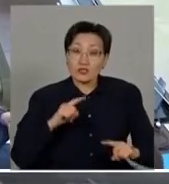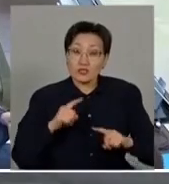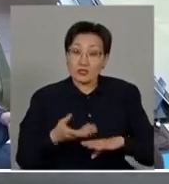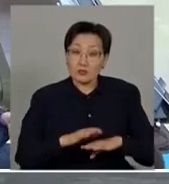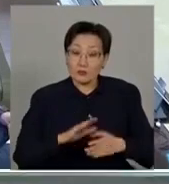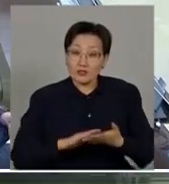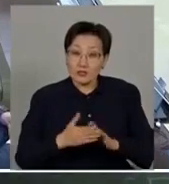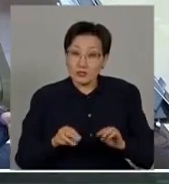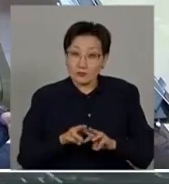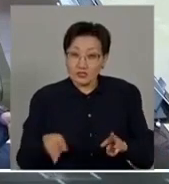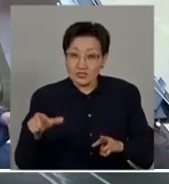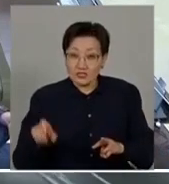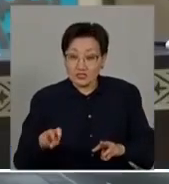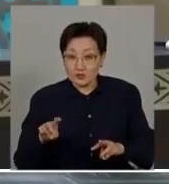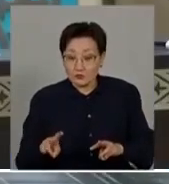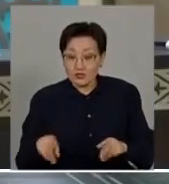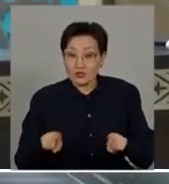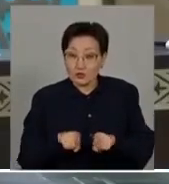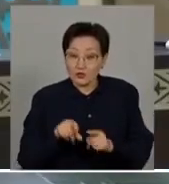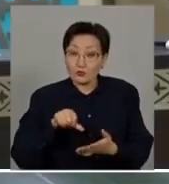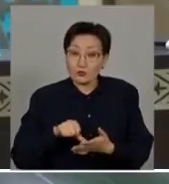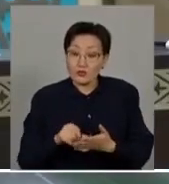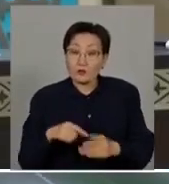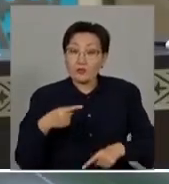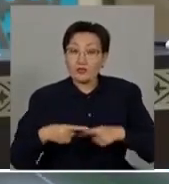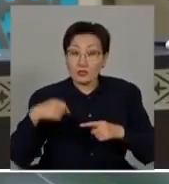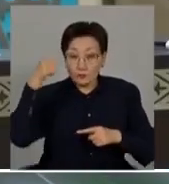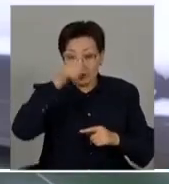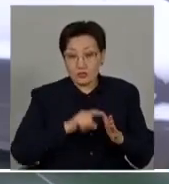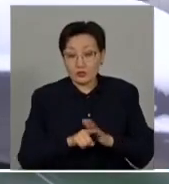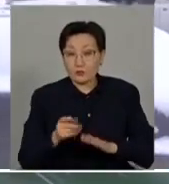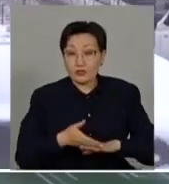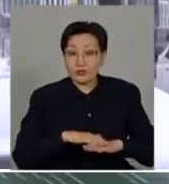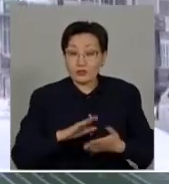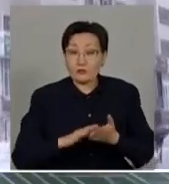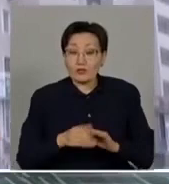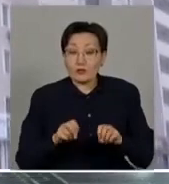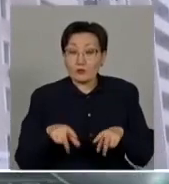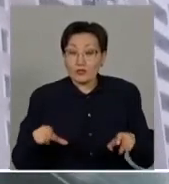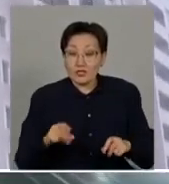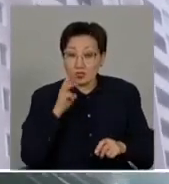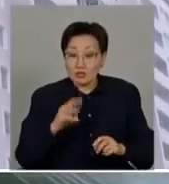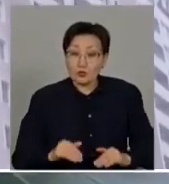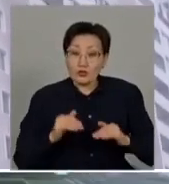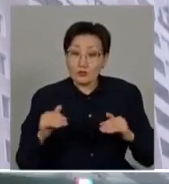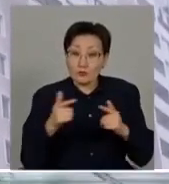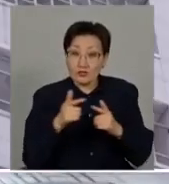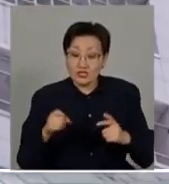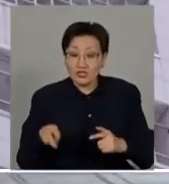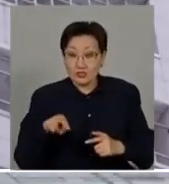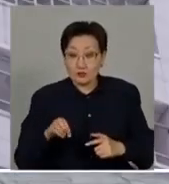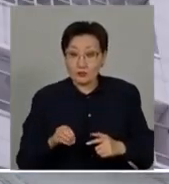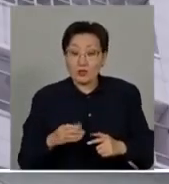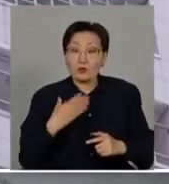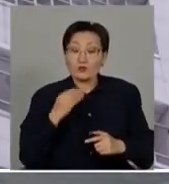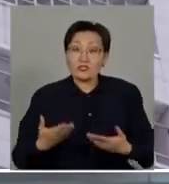төтенше жағдайлар министрі Юрий Ильин де сөз алды. Ол келер жылдан бастап төтеншіліктердің жалақысы өсетінін мәлімдеді. Сонымен қатар